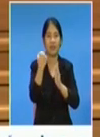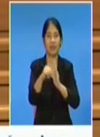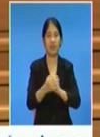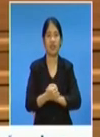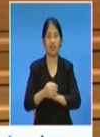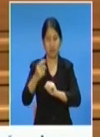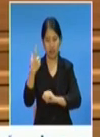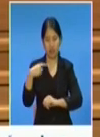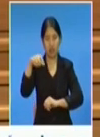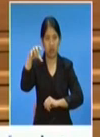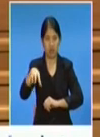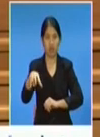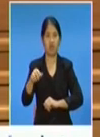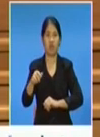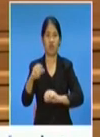ษาผิด